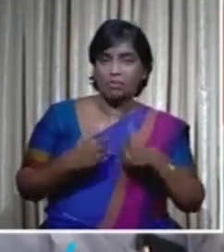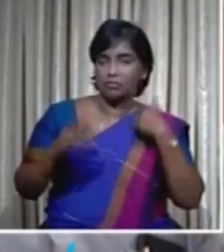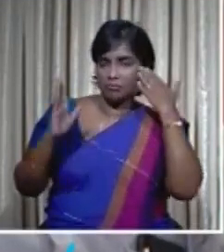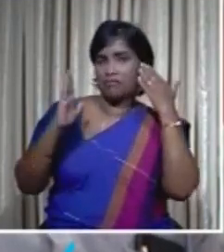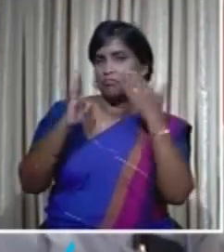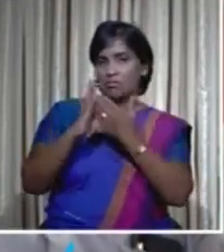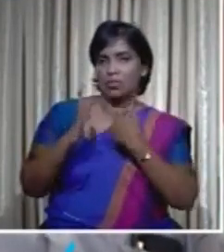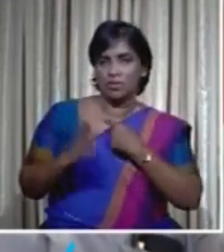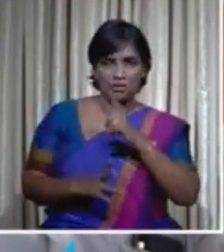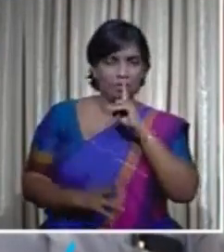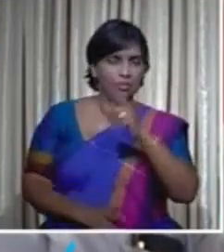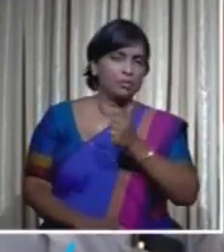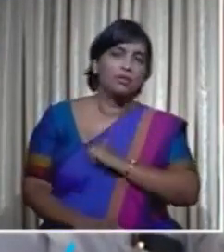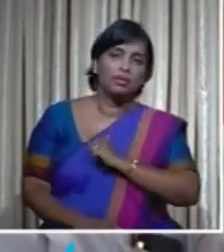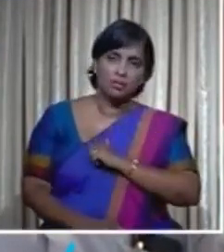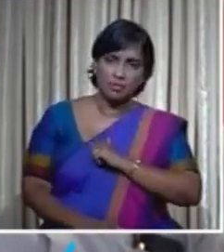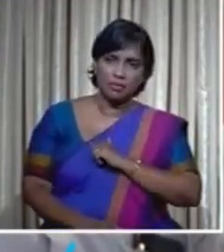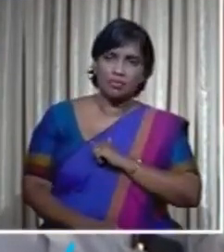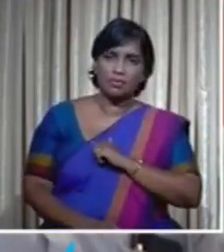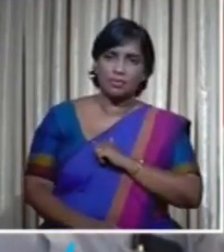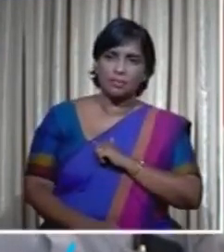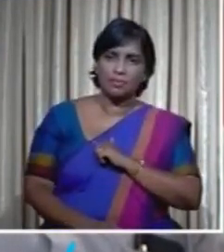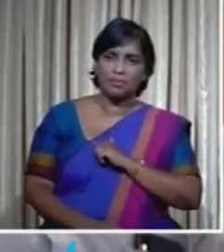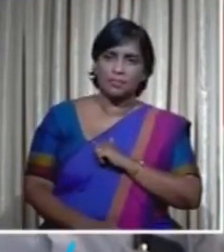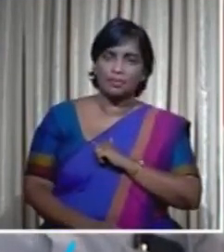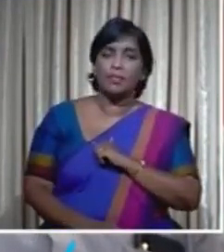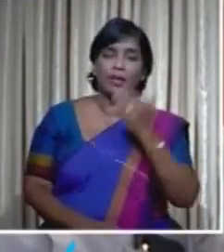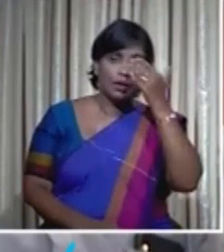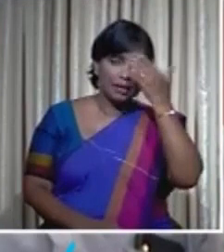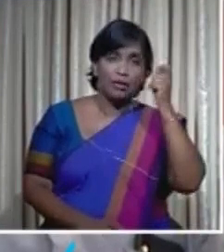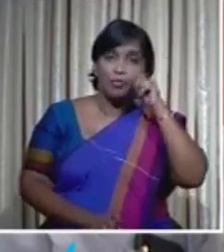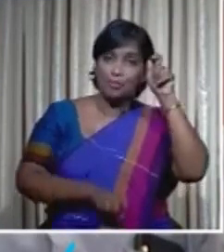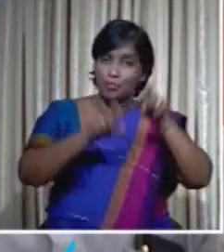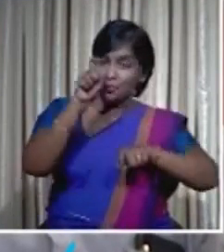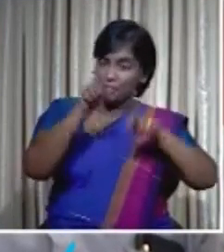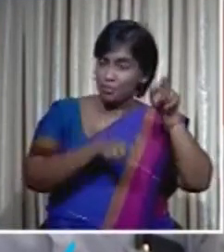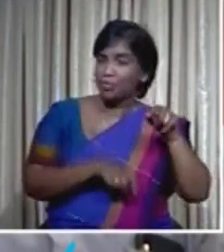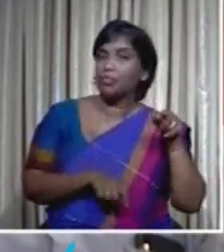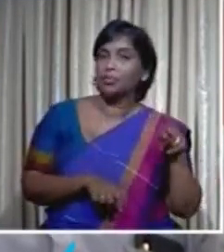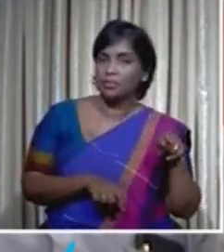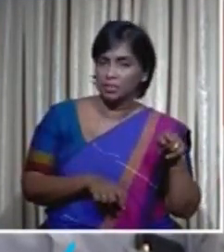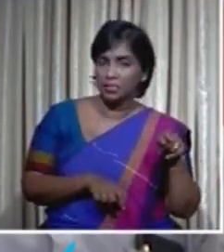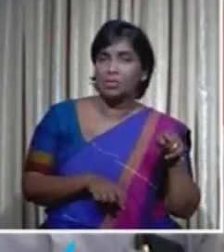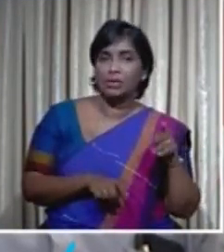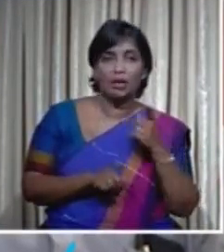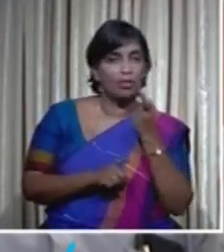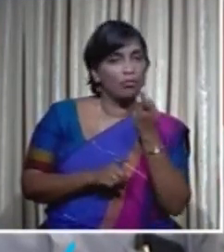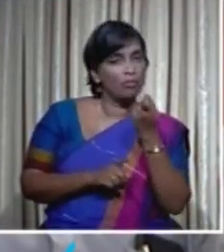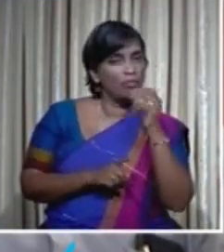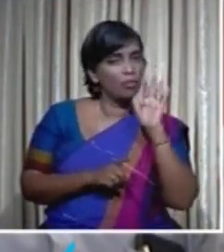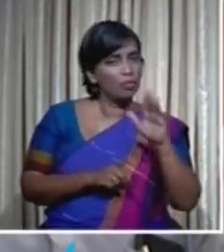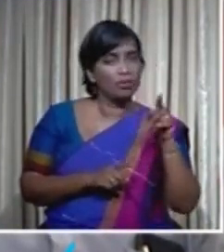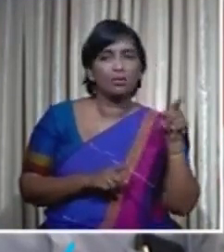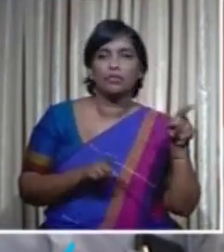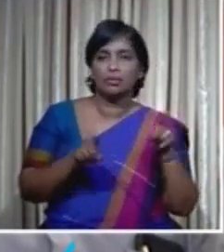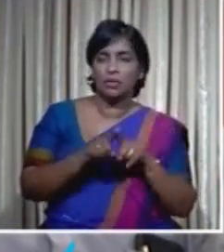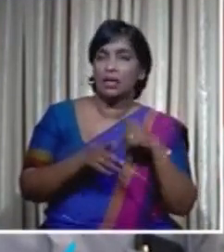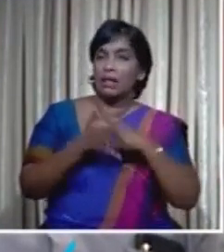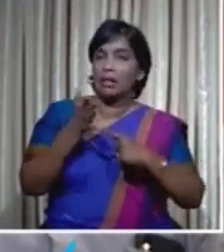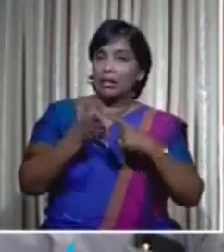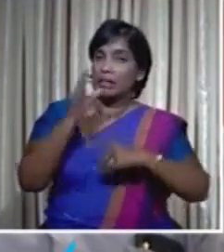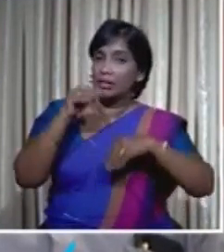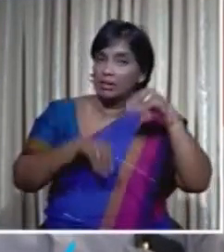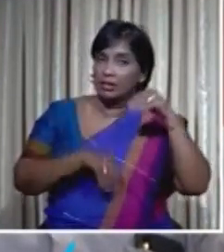மிக முக்கியமாக தமிழர்களுடைய காலத்திலே பொருளாதார ரீதியாக அரசியல் ரீதியாக அவர்கள் நசுக்கப்பட்டிருந்த காலம்